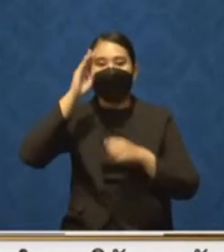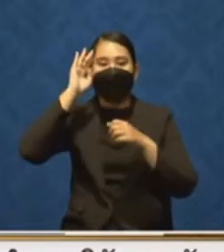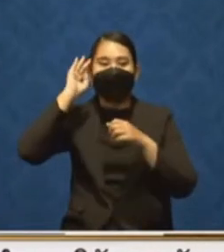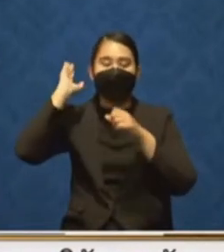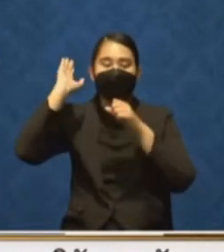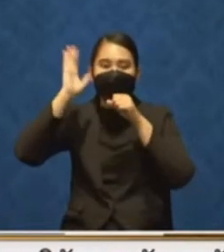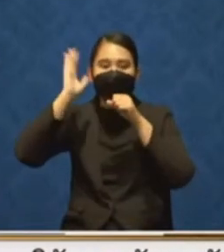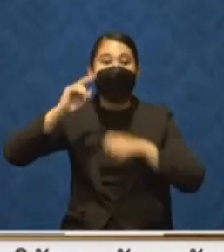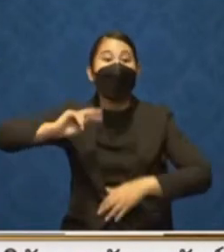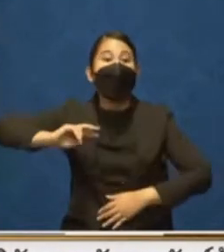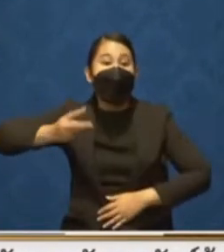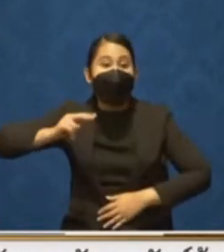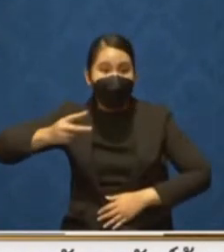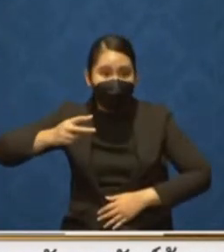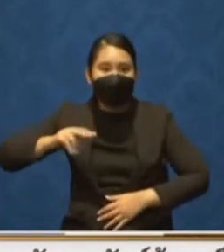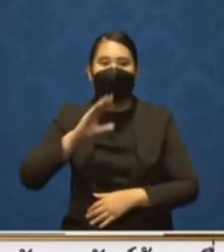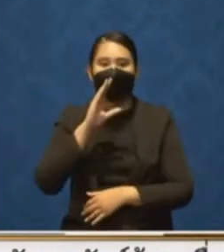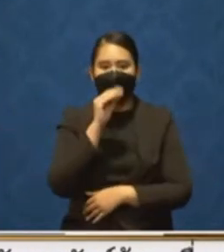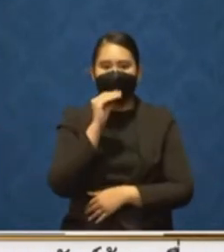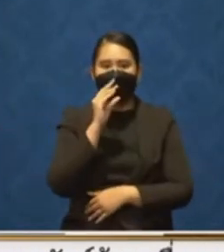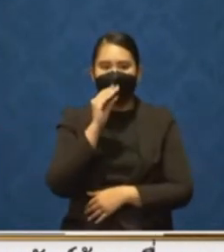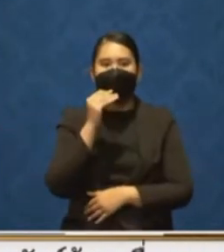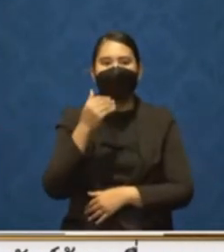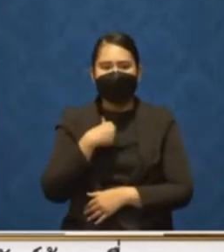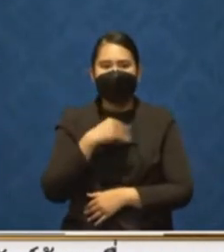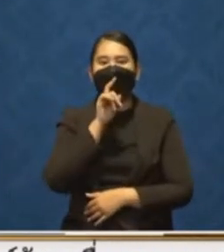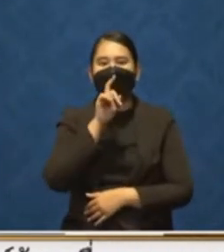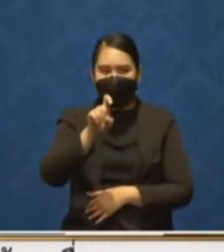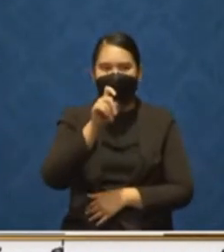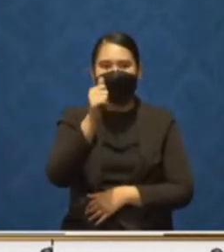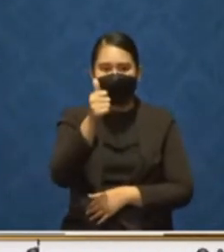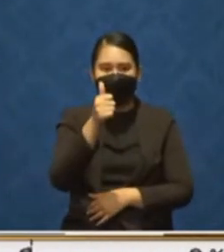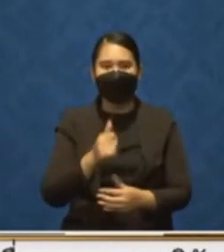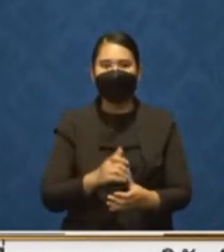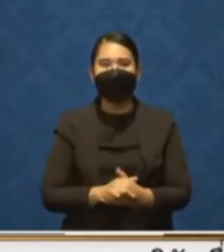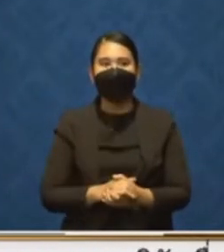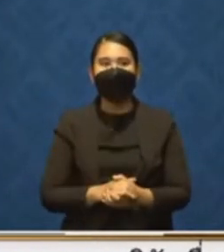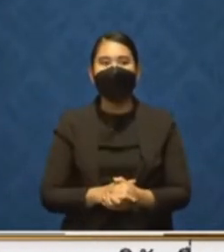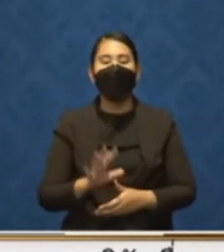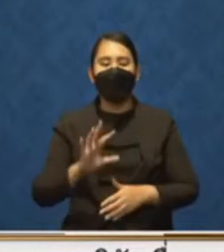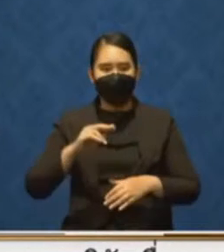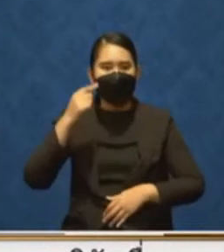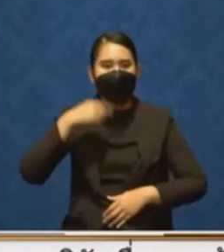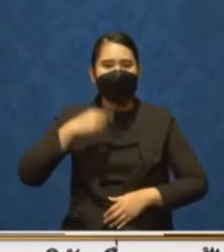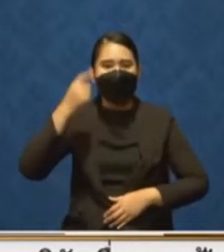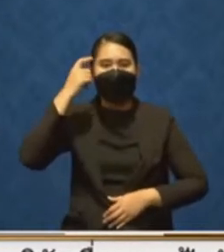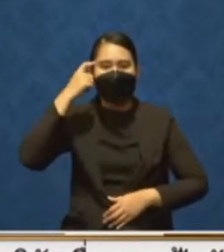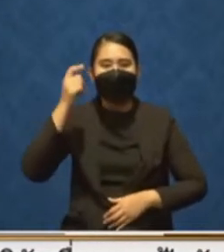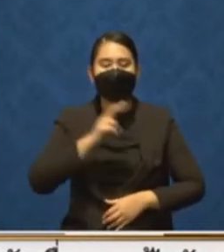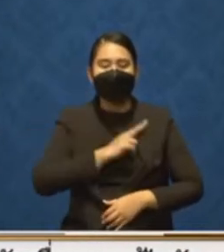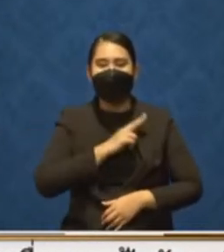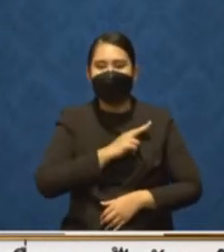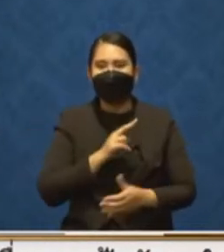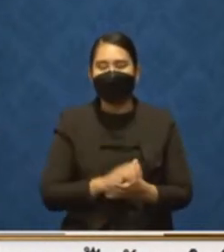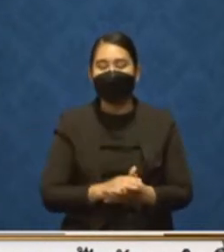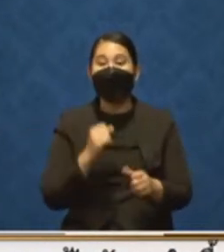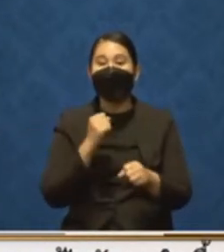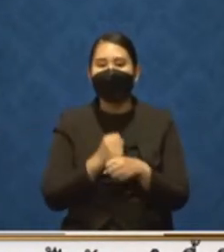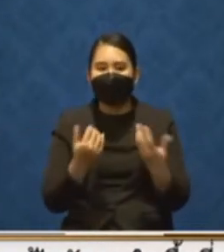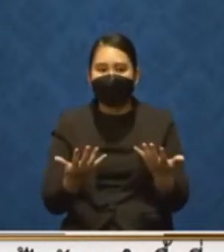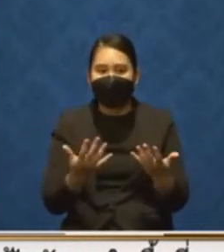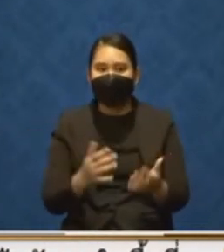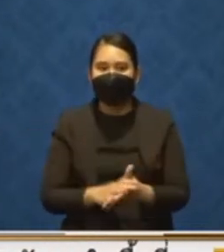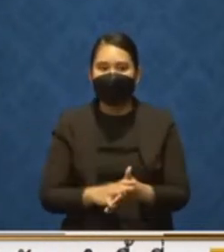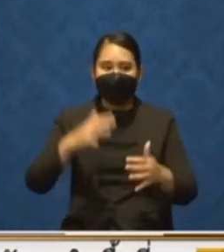ล่าแปลเพิ่มนะไปถามได้นะวันนี้ผมก็มีความคิดของผมว่าทำยังไงเนี่ยจะไม่เป็นไป